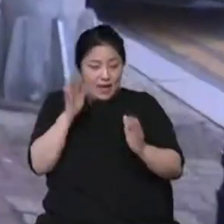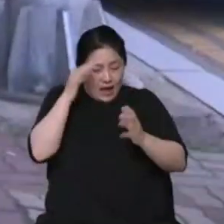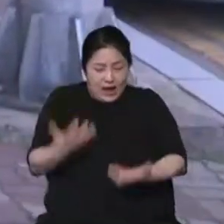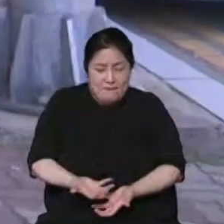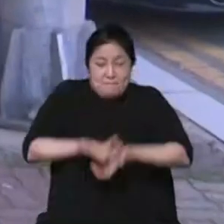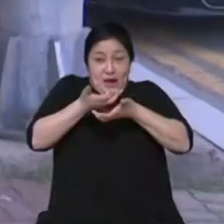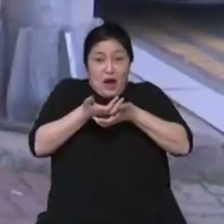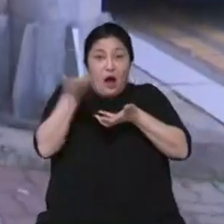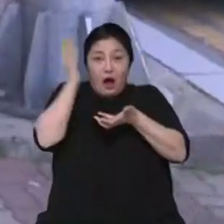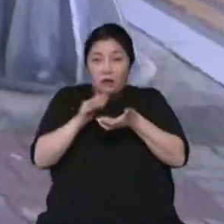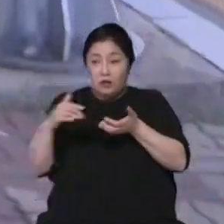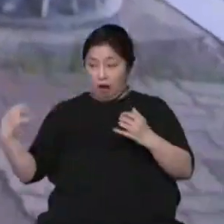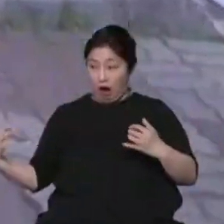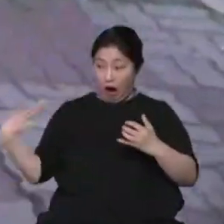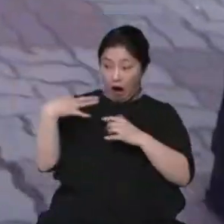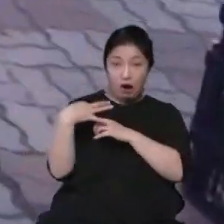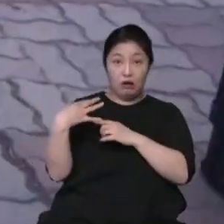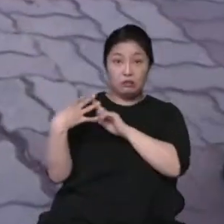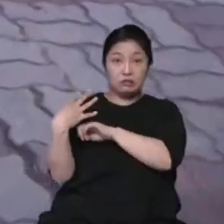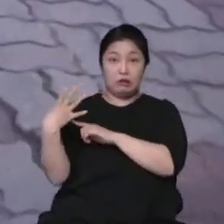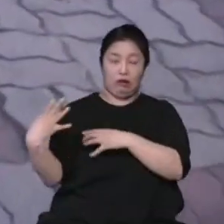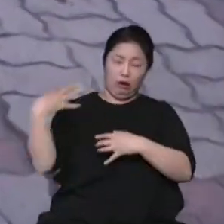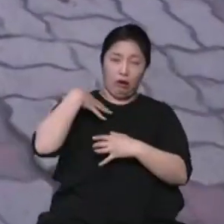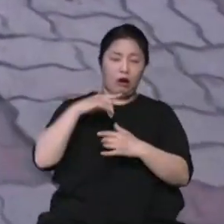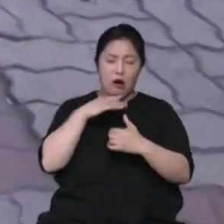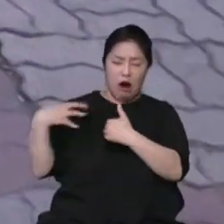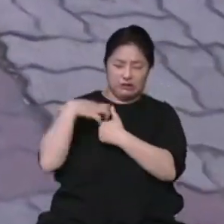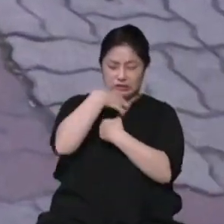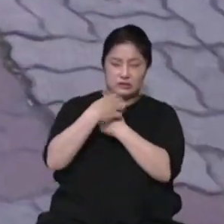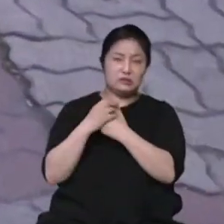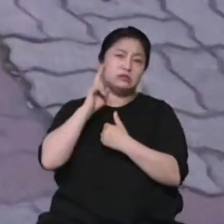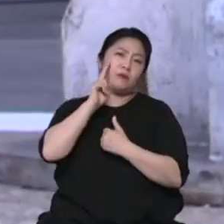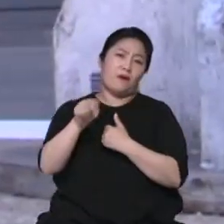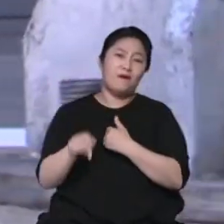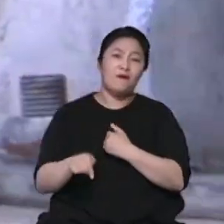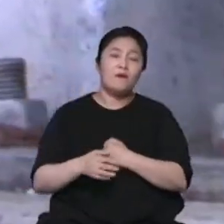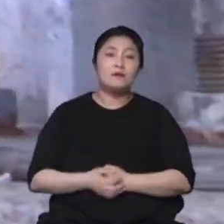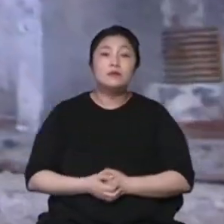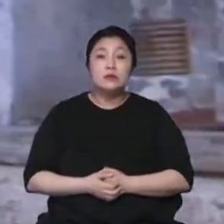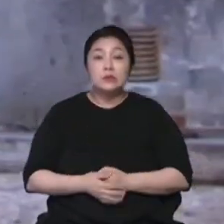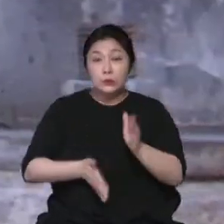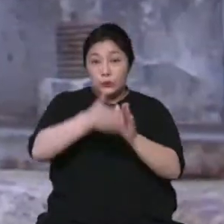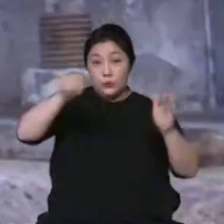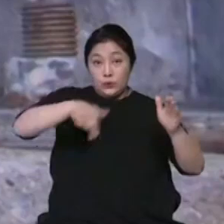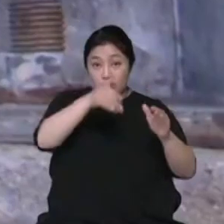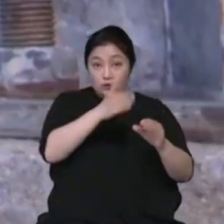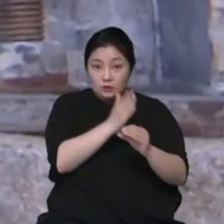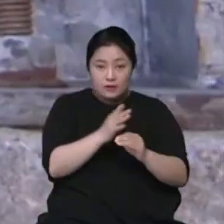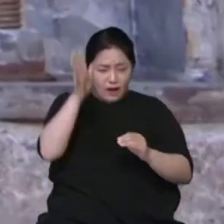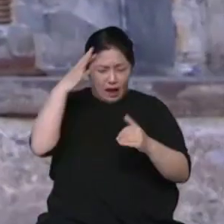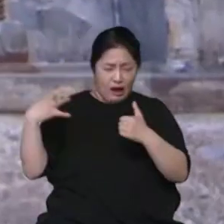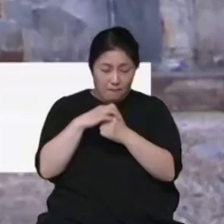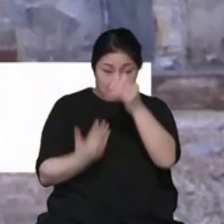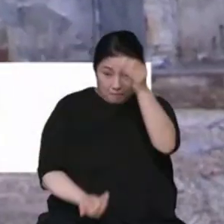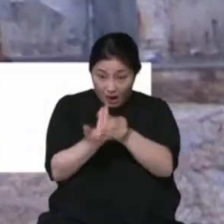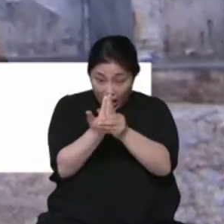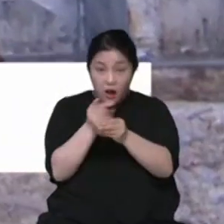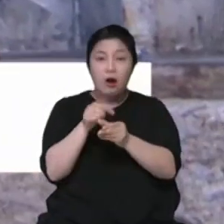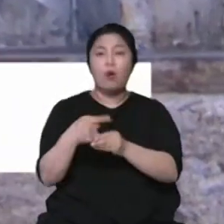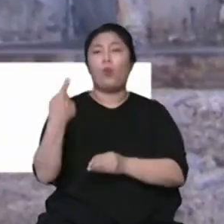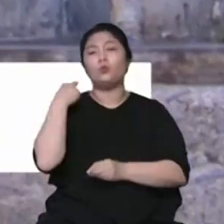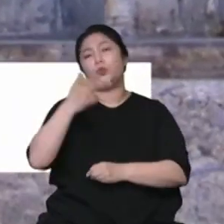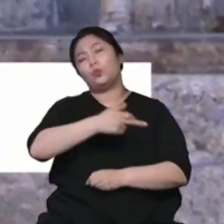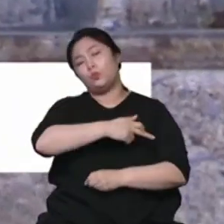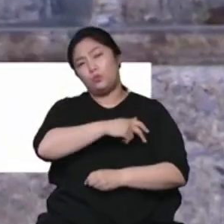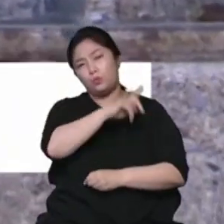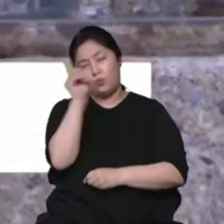들어 올렸지만 달려오던 강아지들의 공격은 계속 이어졌습니다. 도심 한복판에서 개물림 사고가 발생한 건